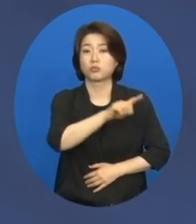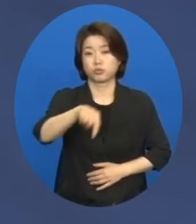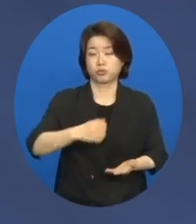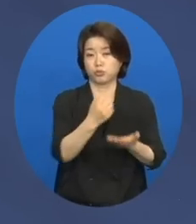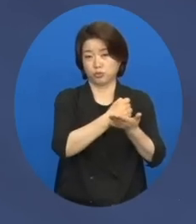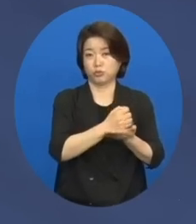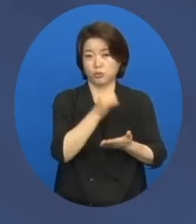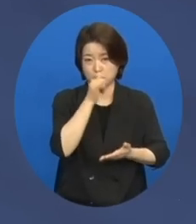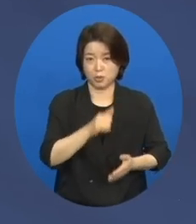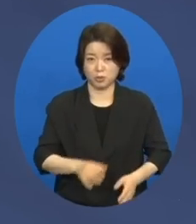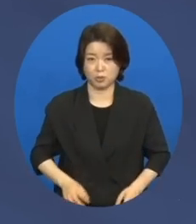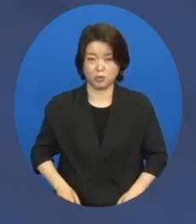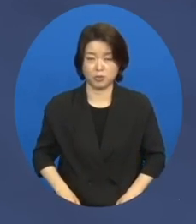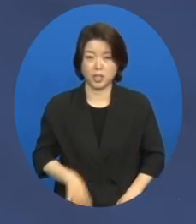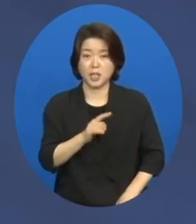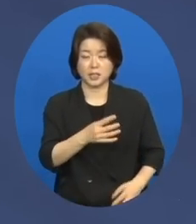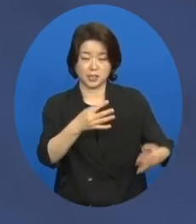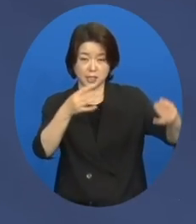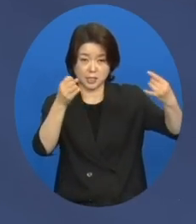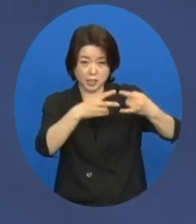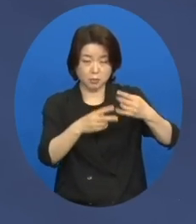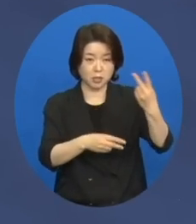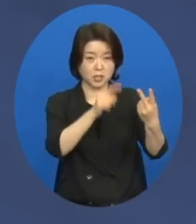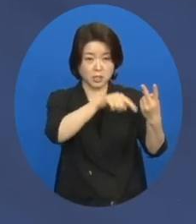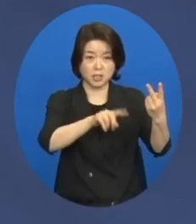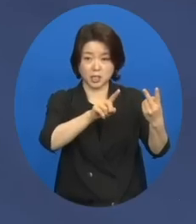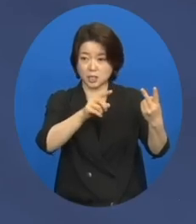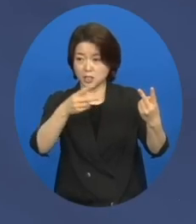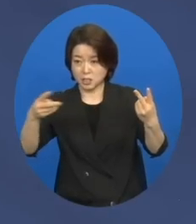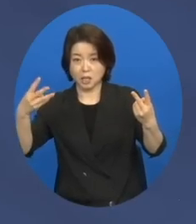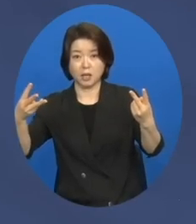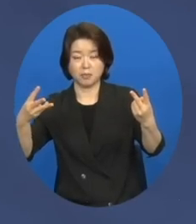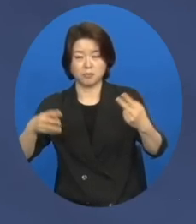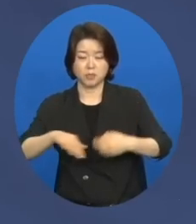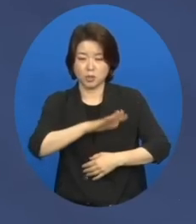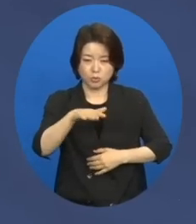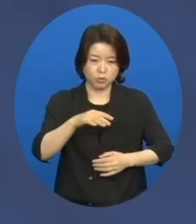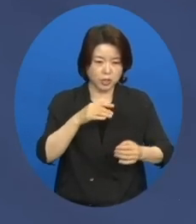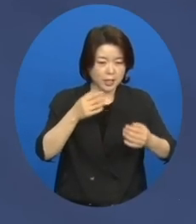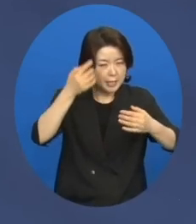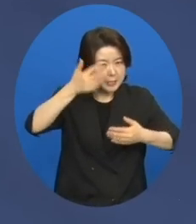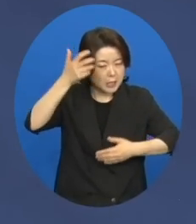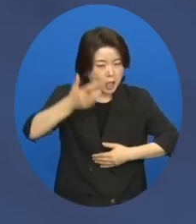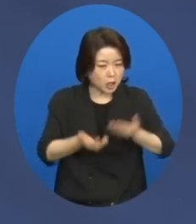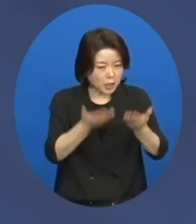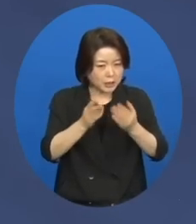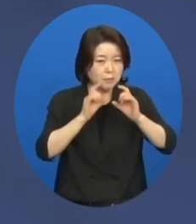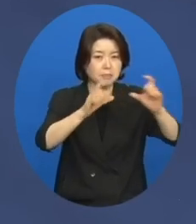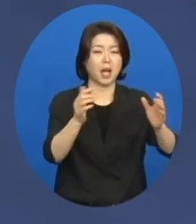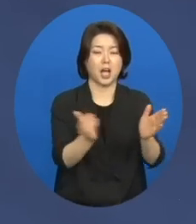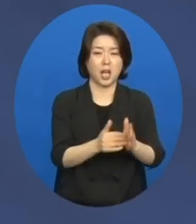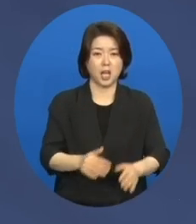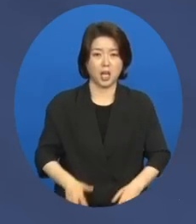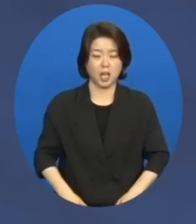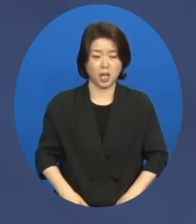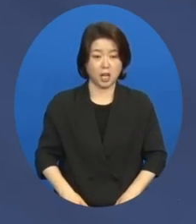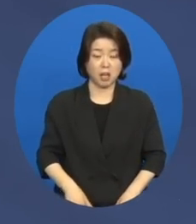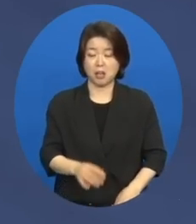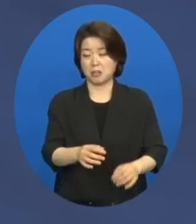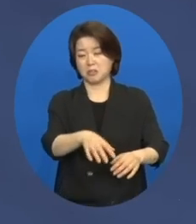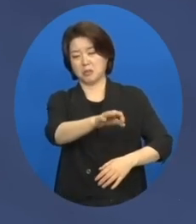운명이었어요. 그게 에베소서 2장 1절에 3절에 우리를 진단해 주는 영적 진단이에요. 한가한 존재가